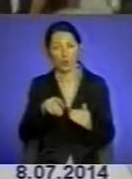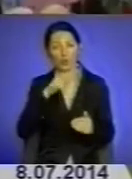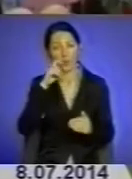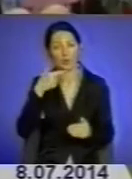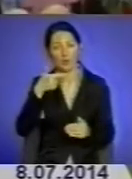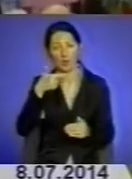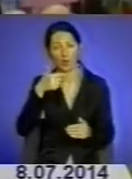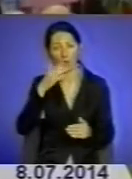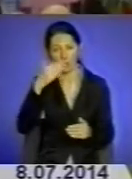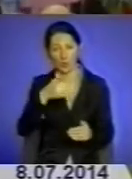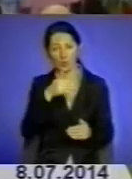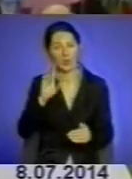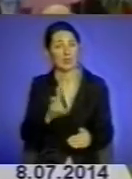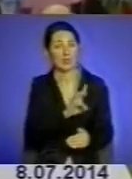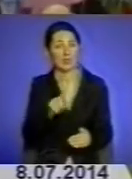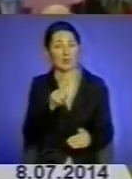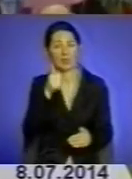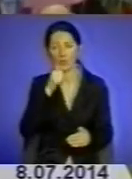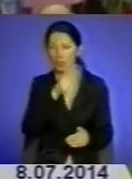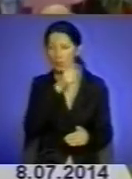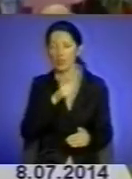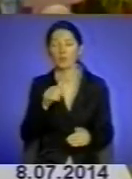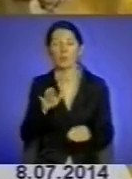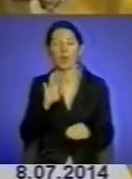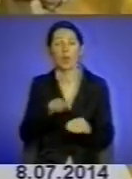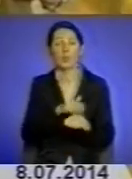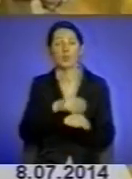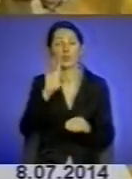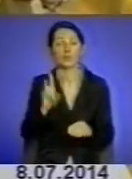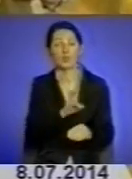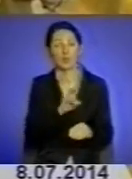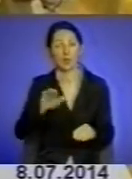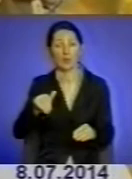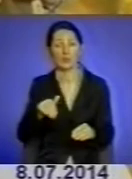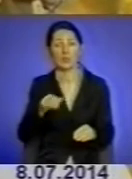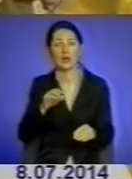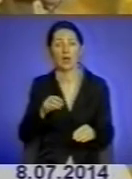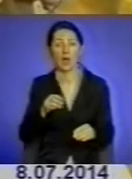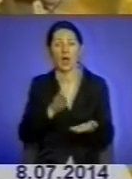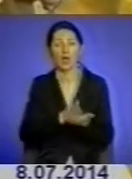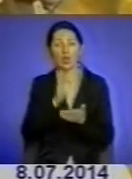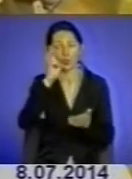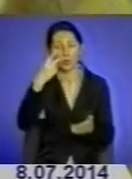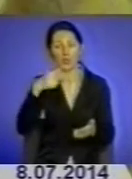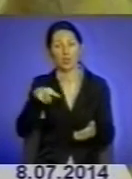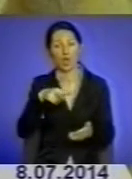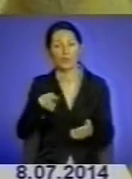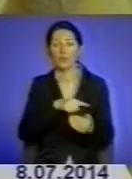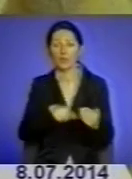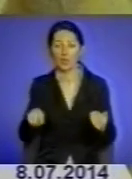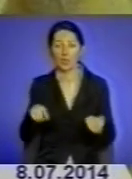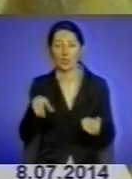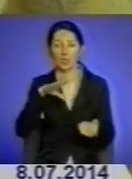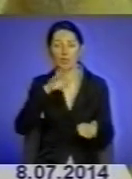підпілля. Блаженніший Святослав після архієрейської божественної літургії 20 липня відзначить духовенство та вірян, які